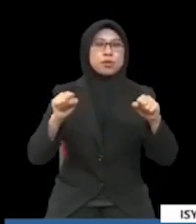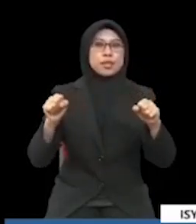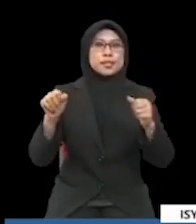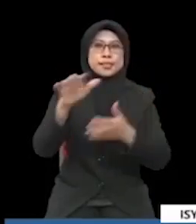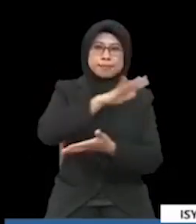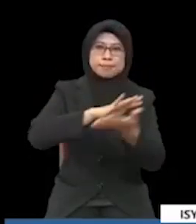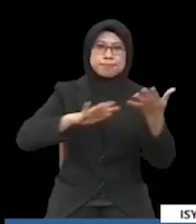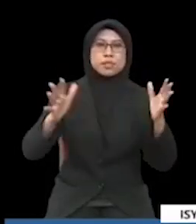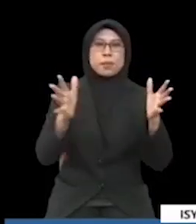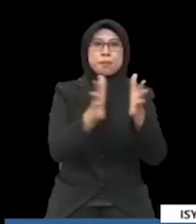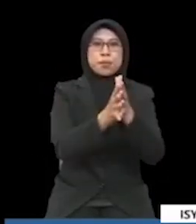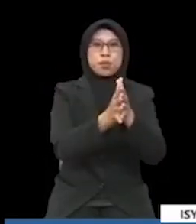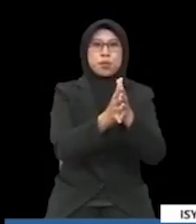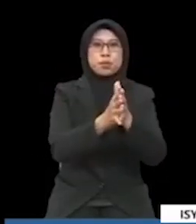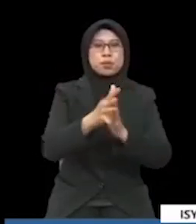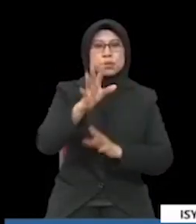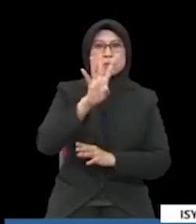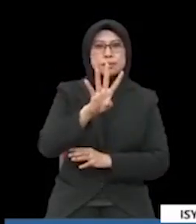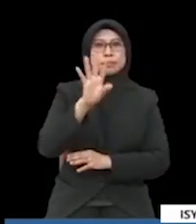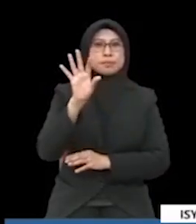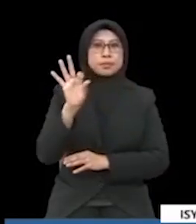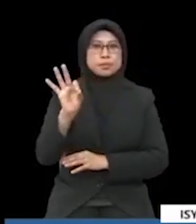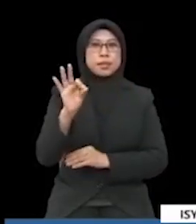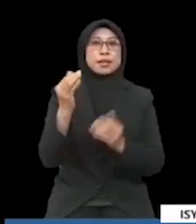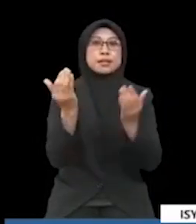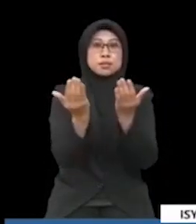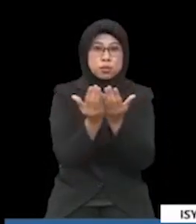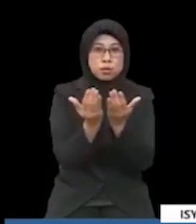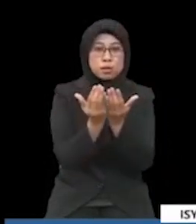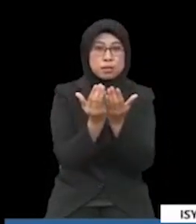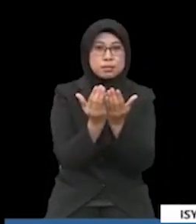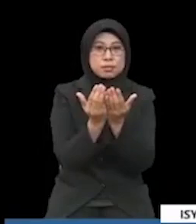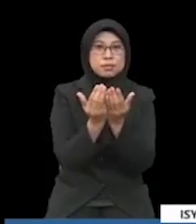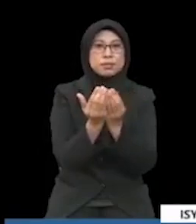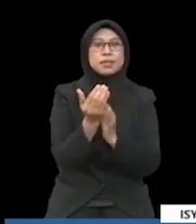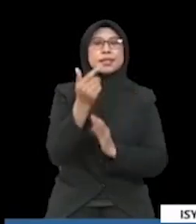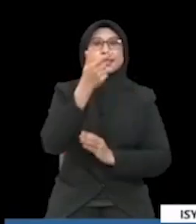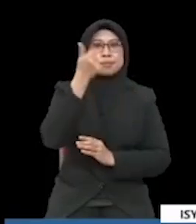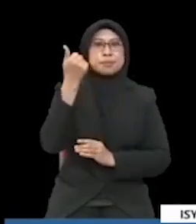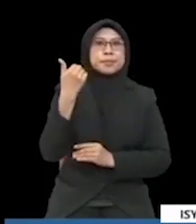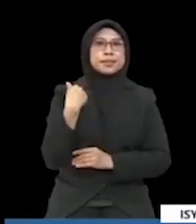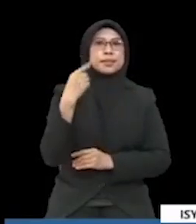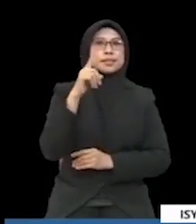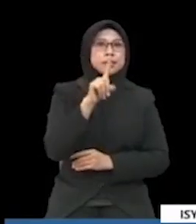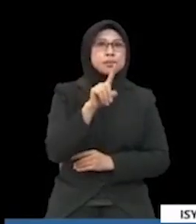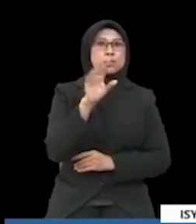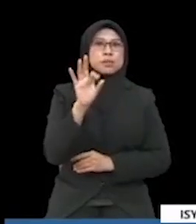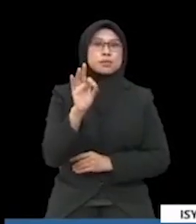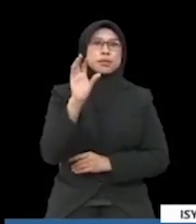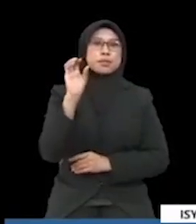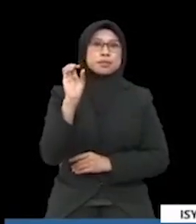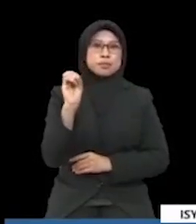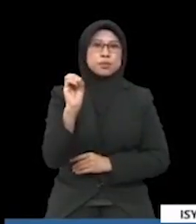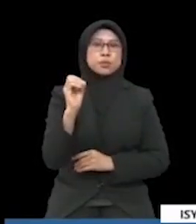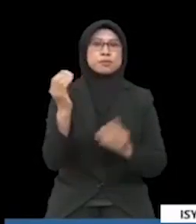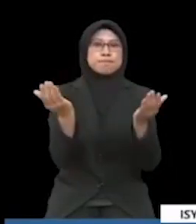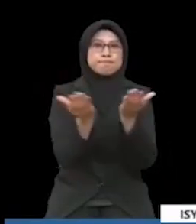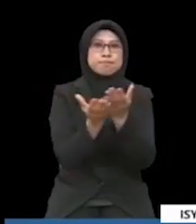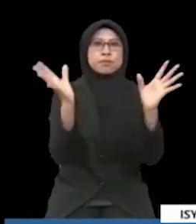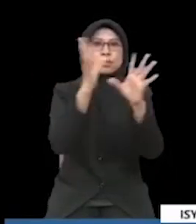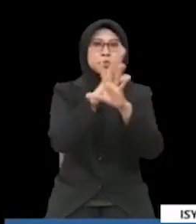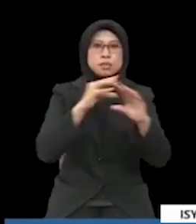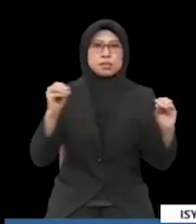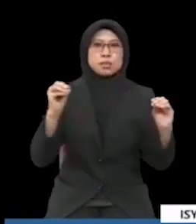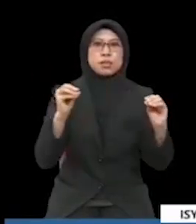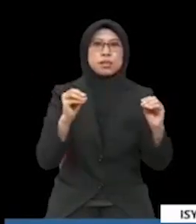digabungkan menjadi 49 buah sekolah karena ada 190 Wah sekolah di